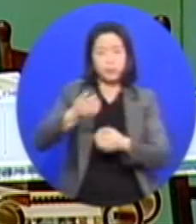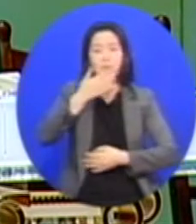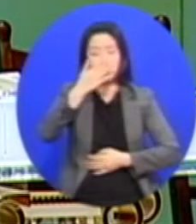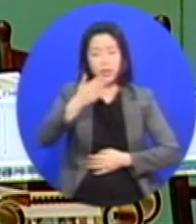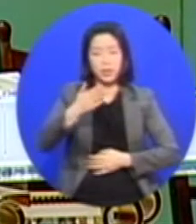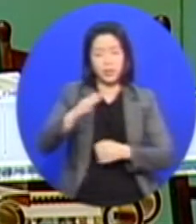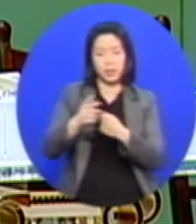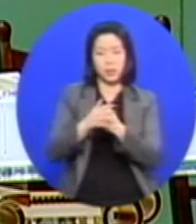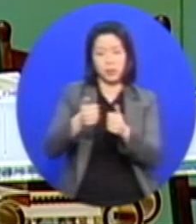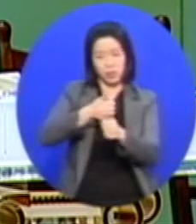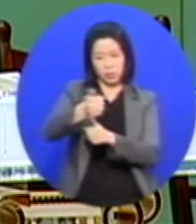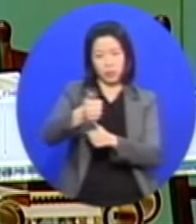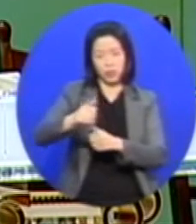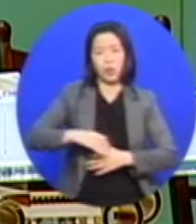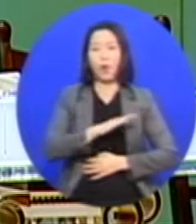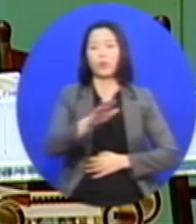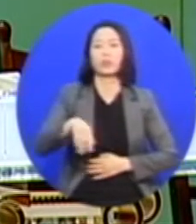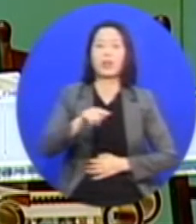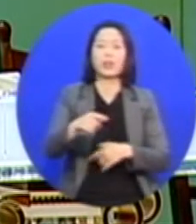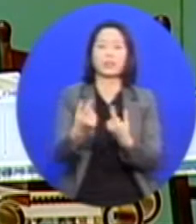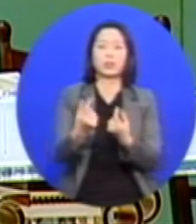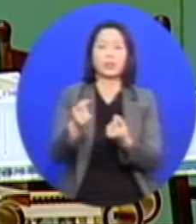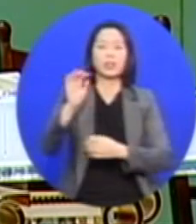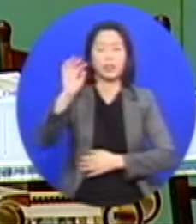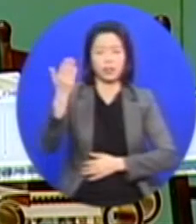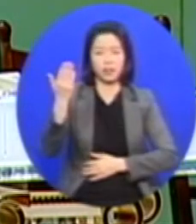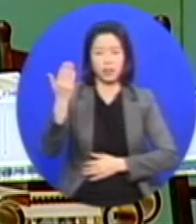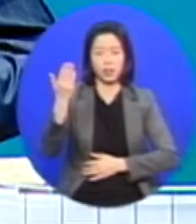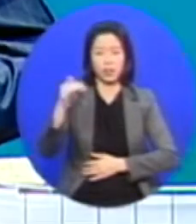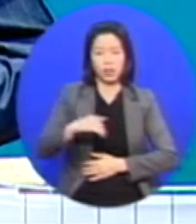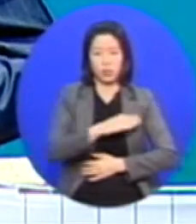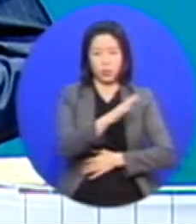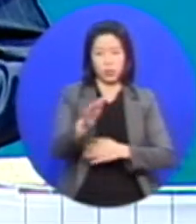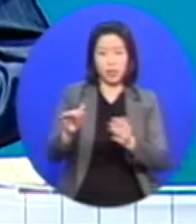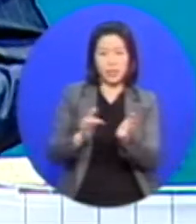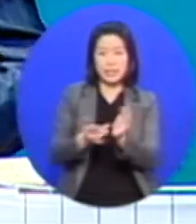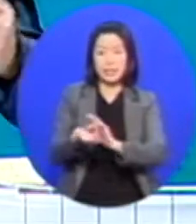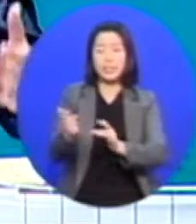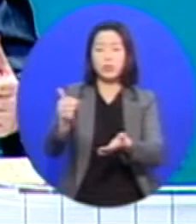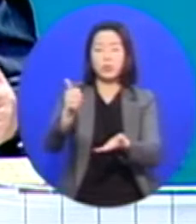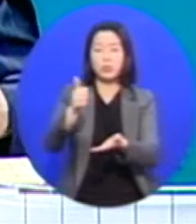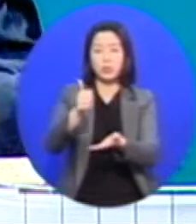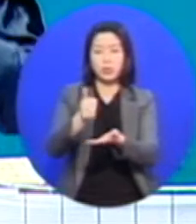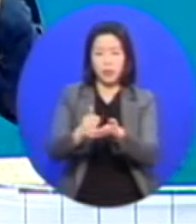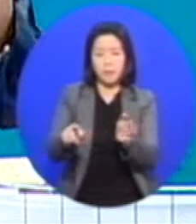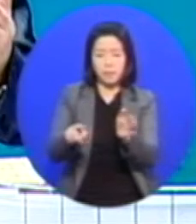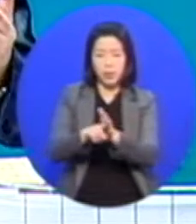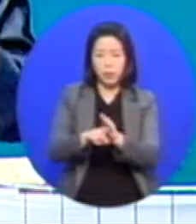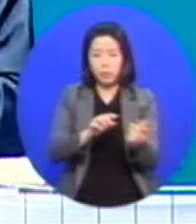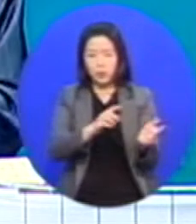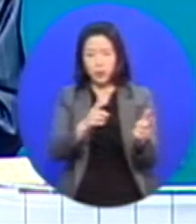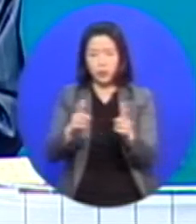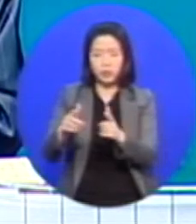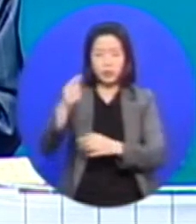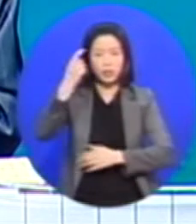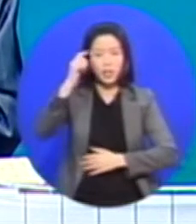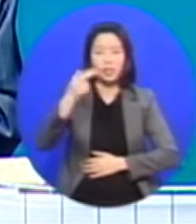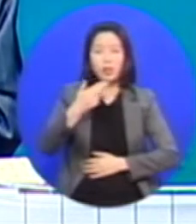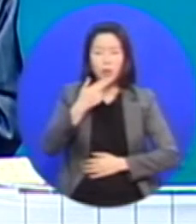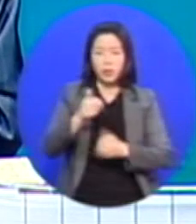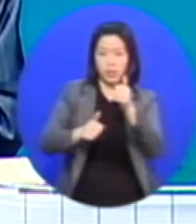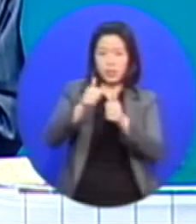우리가 정말 그리 해야 합니다 우리가 예수를 믿고 살아가는 동안에 여러 가시 생각지 않았던 시험들이